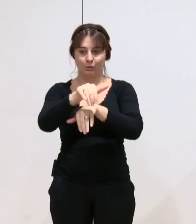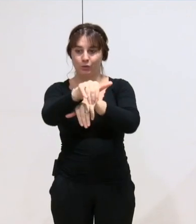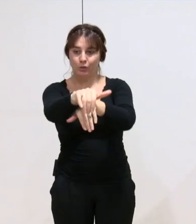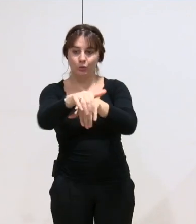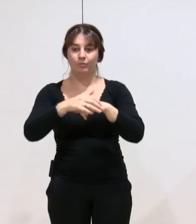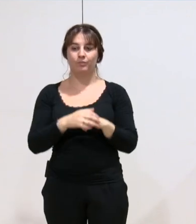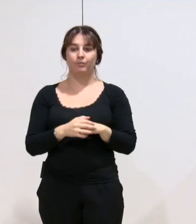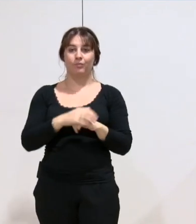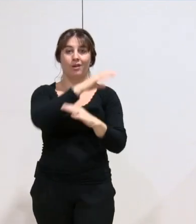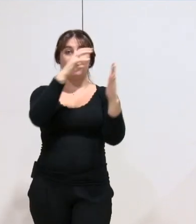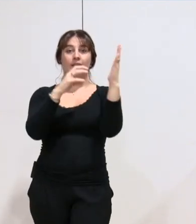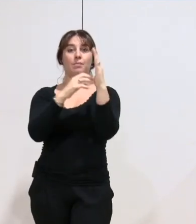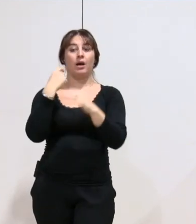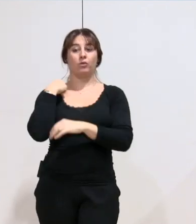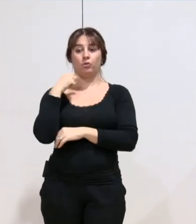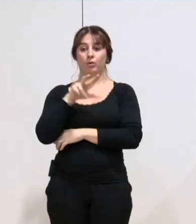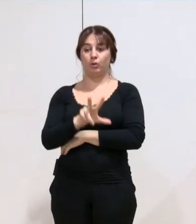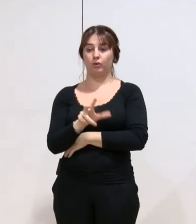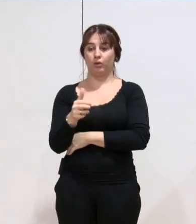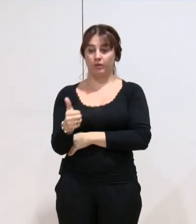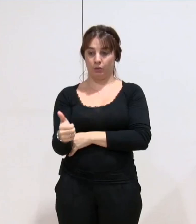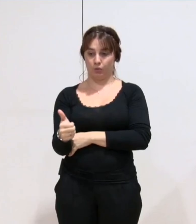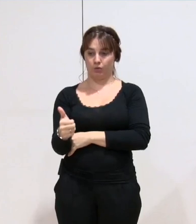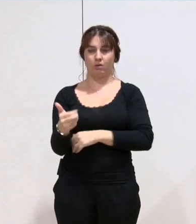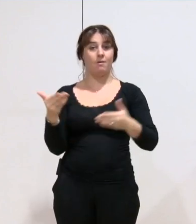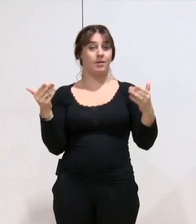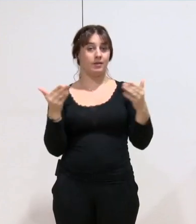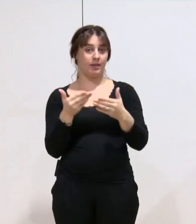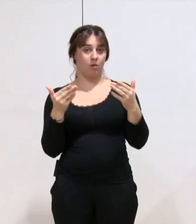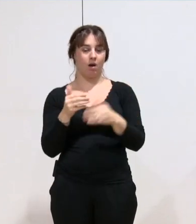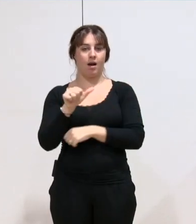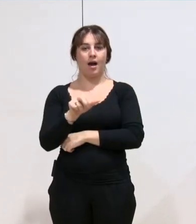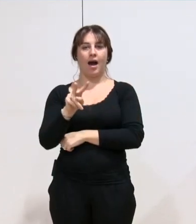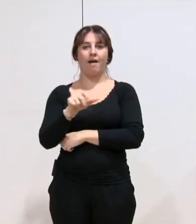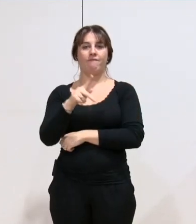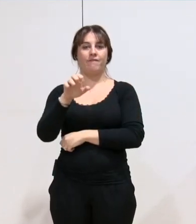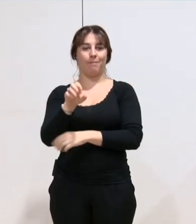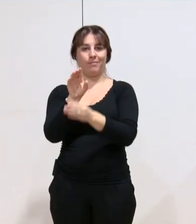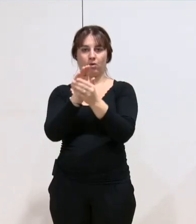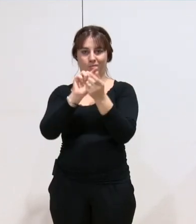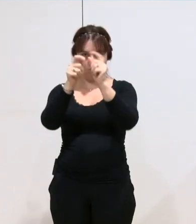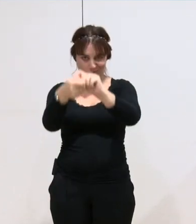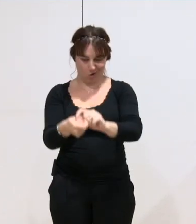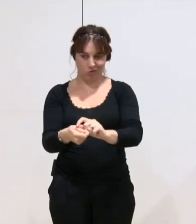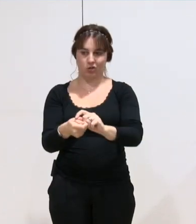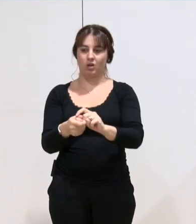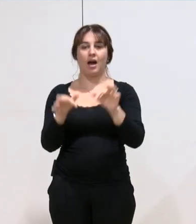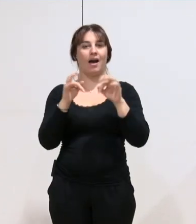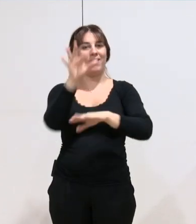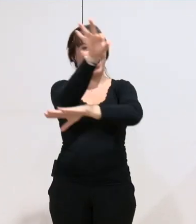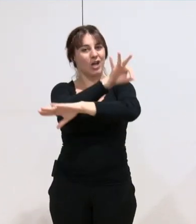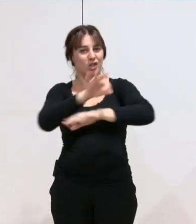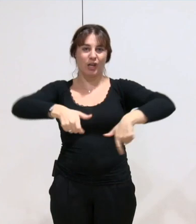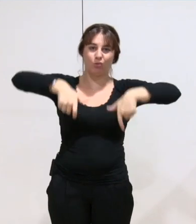la délibération numéro 31. Qui est une modification de l'AVAP, l'aire de mise en valeur de l'architecture et du patrimoine.